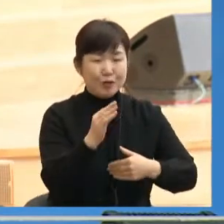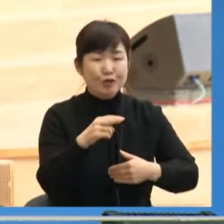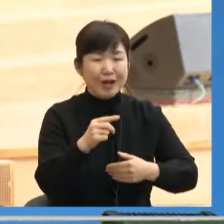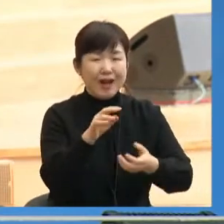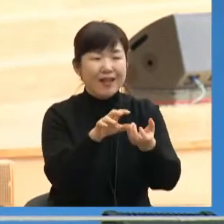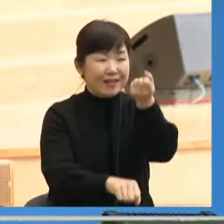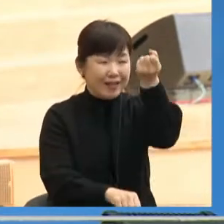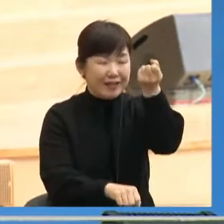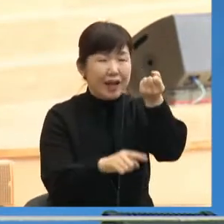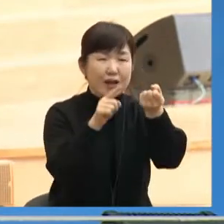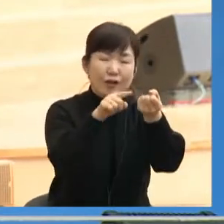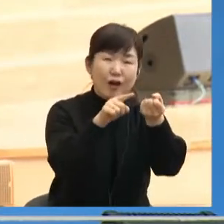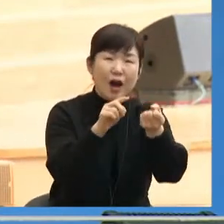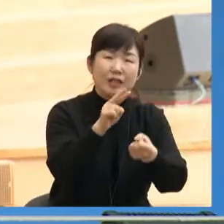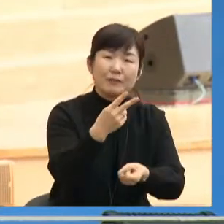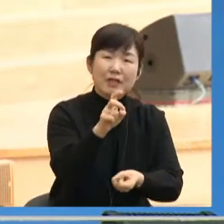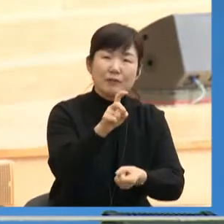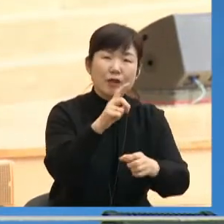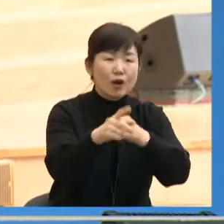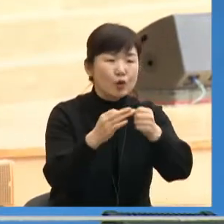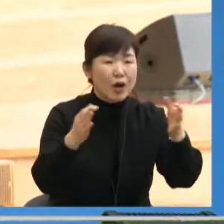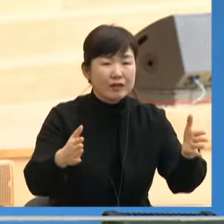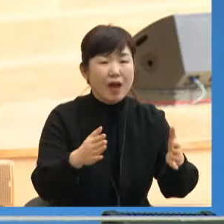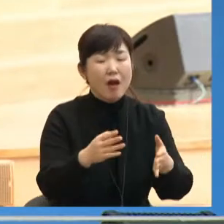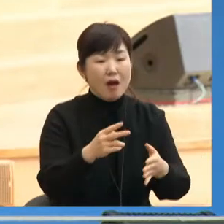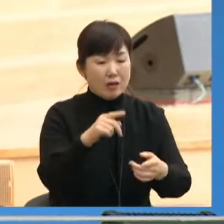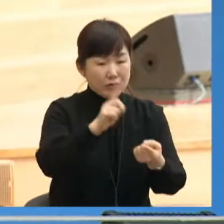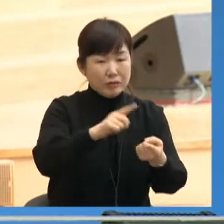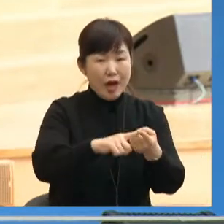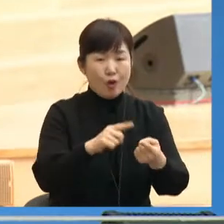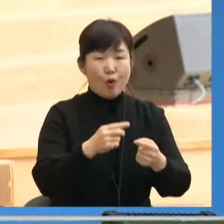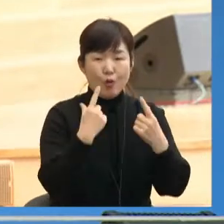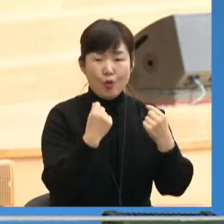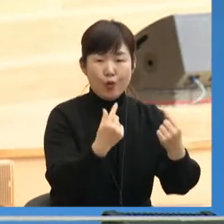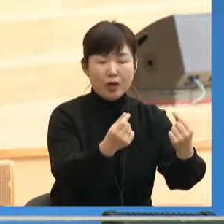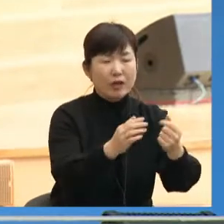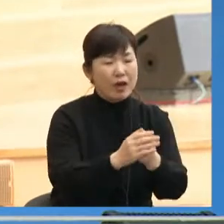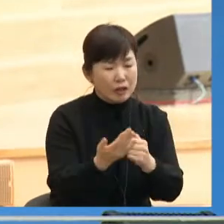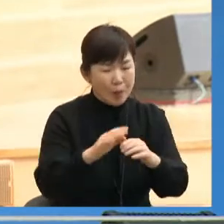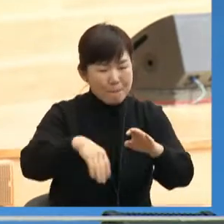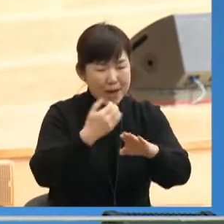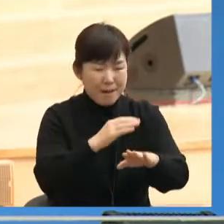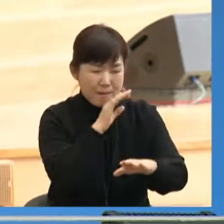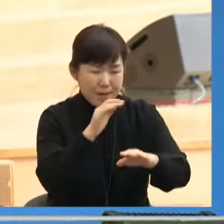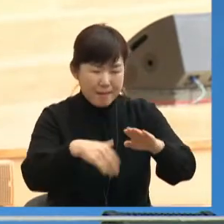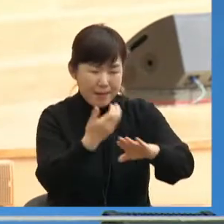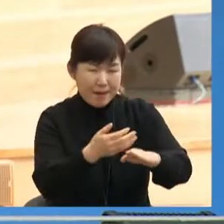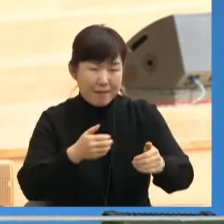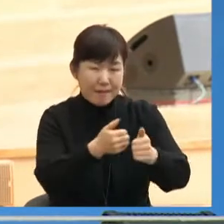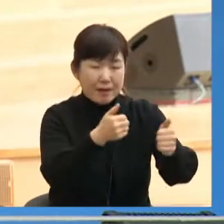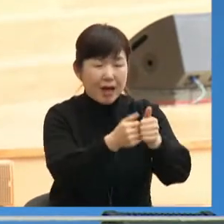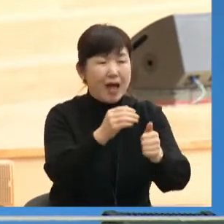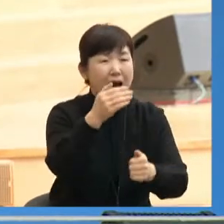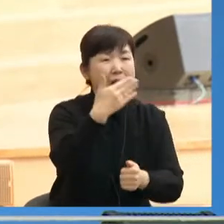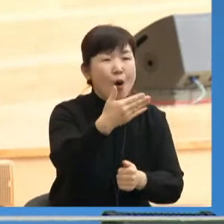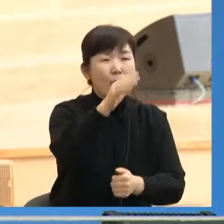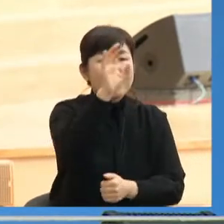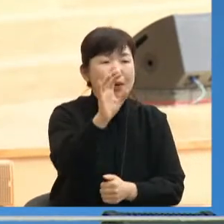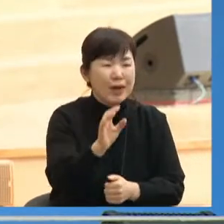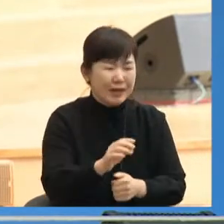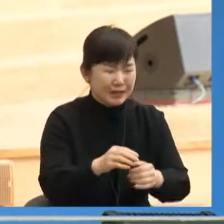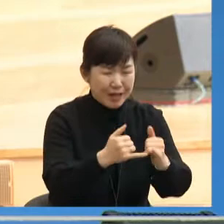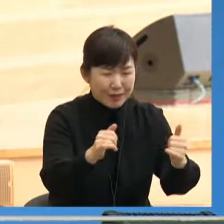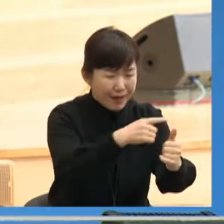동안 유지가 됩니다. 그 210년 동안 쿠데타로 9번이나 왕조가 뒤바뀌게 되었어요. 그러면서 많은 사람들을 다 학살하고